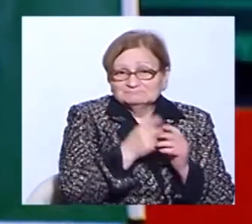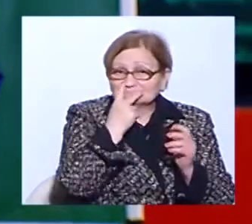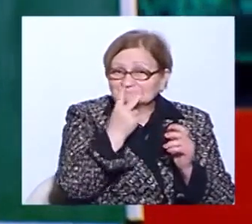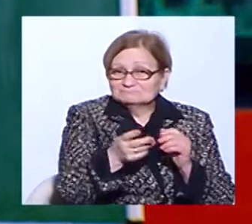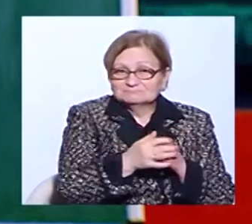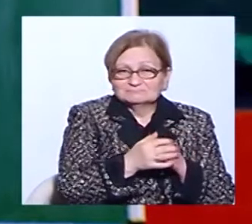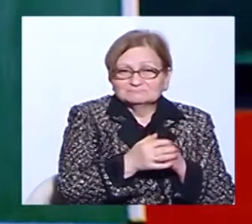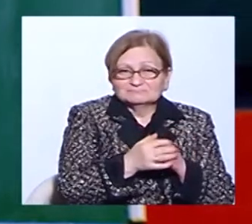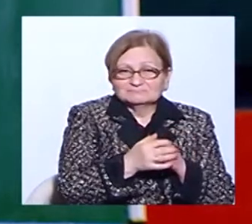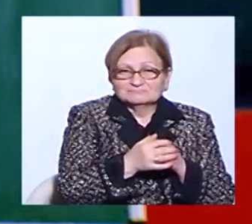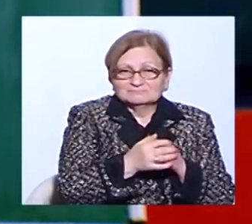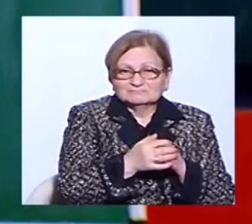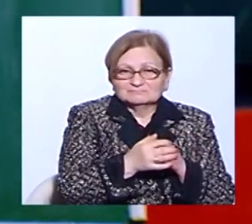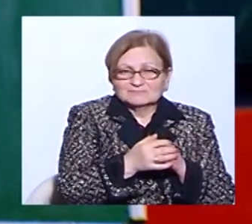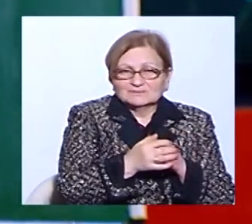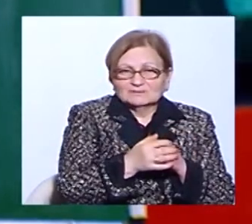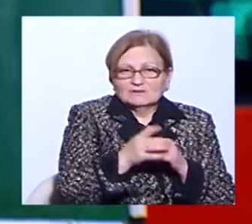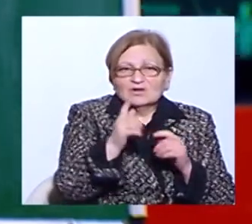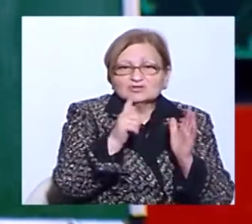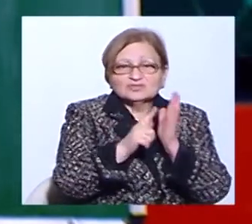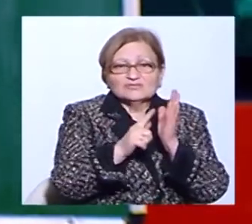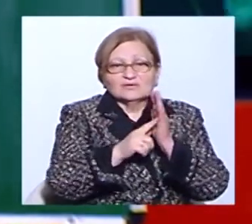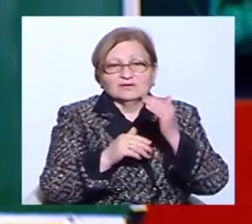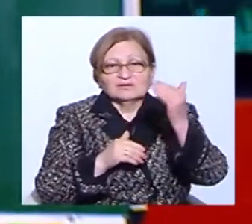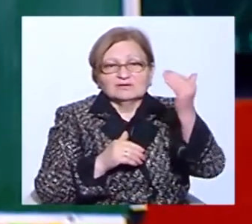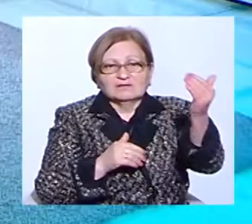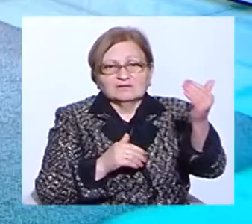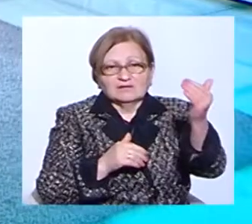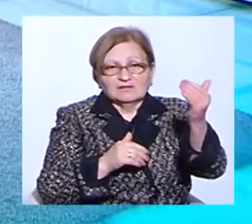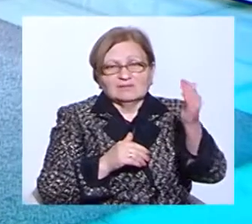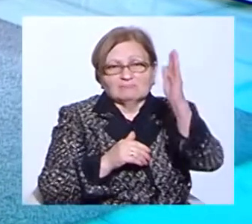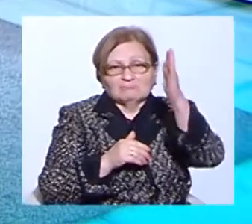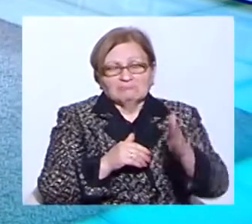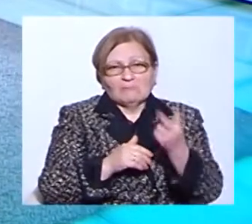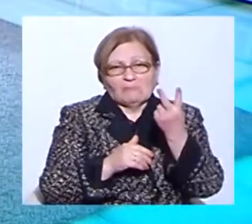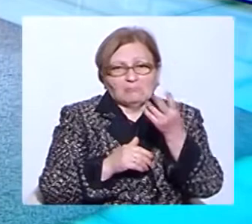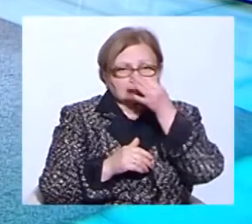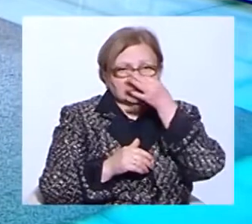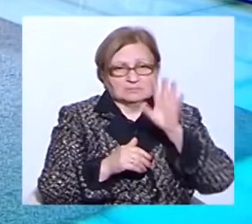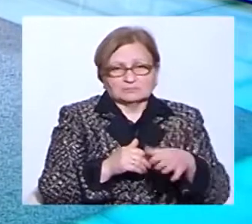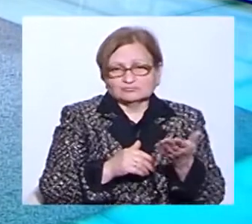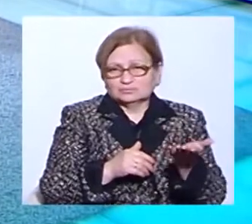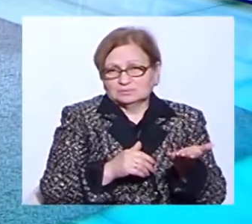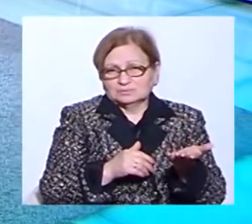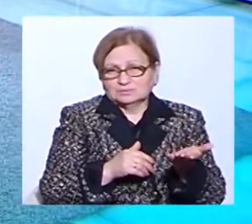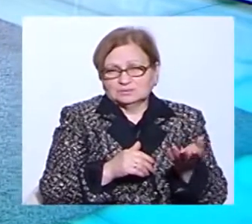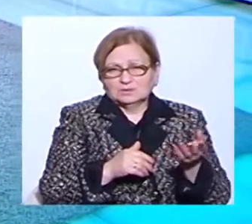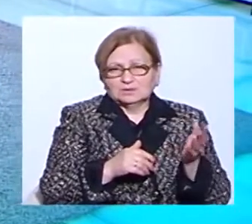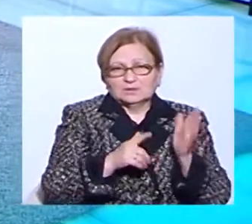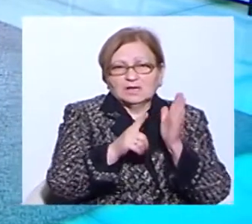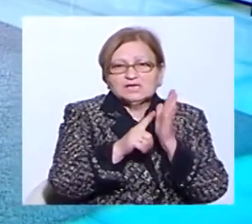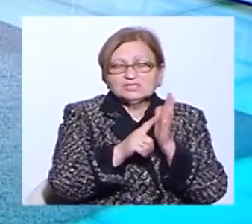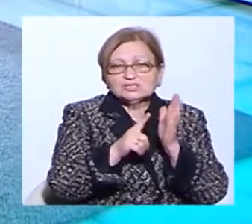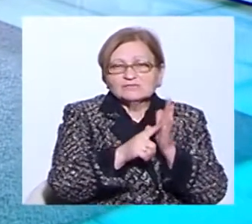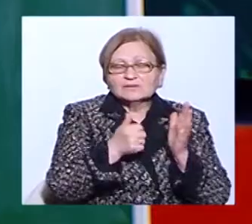ნახეთ, 7-იანის მხარეს მე 2 კამფეტი დამჩა. ესე იგი 7